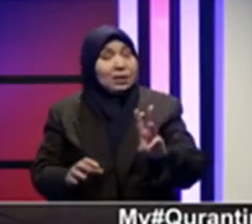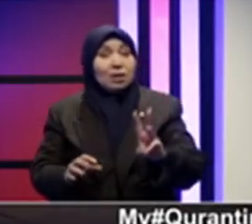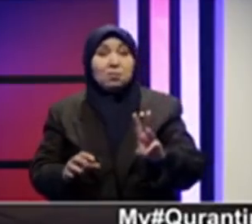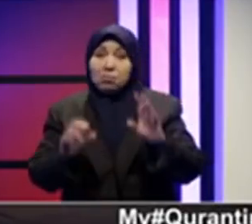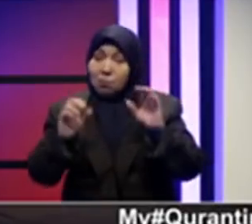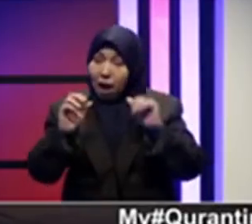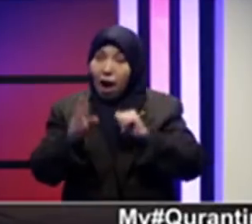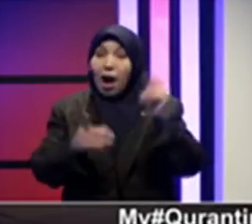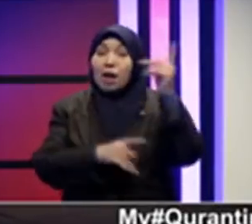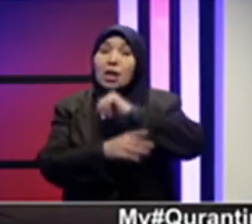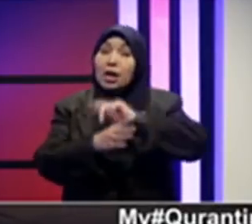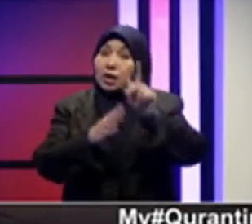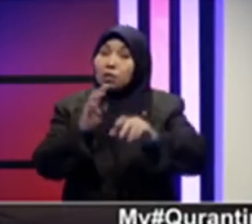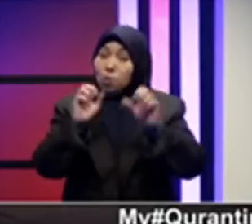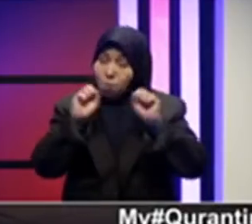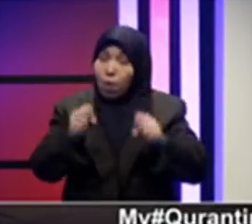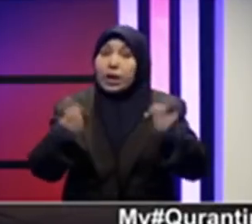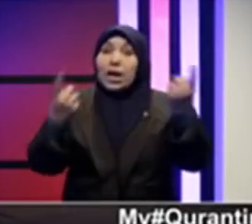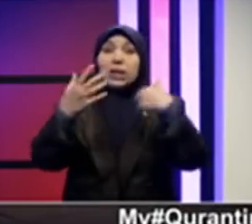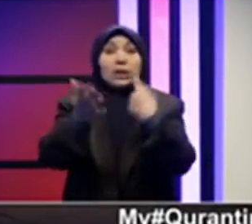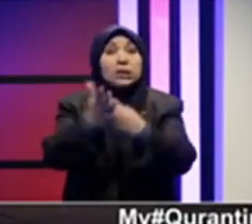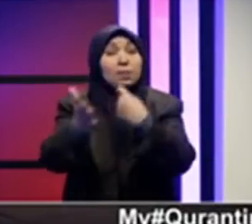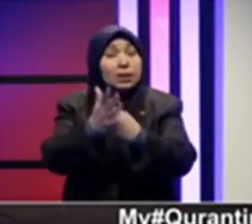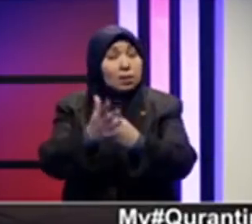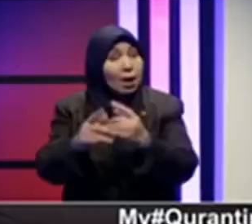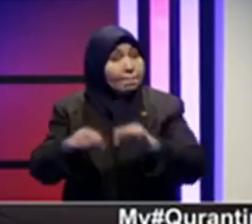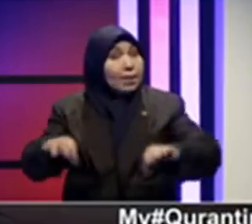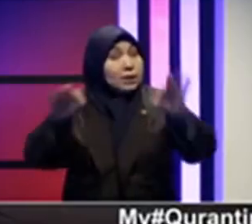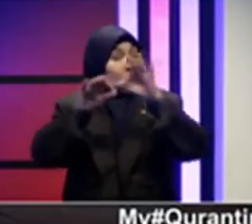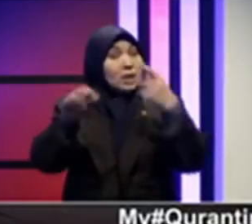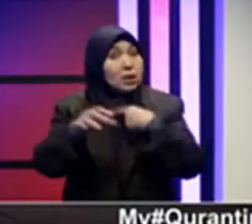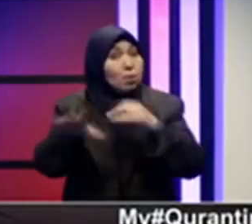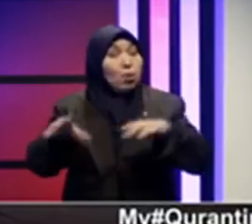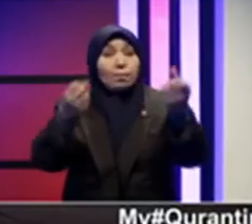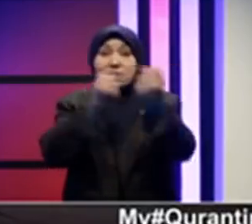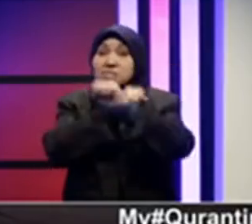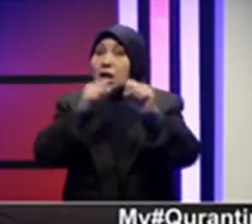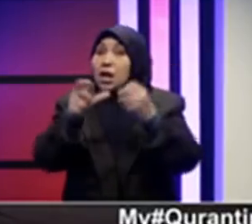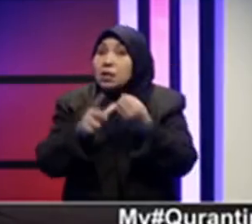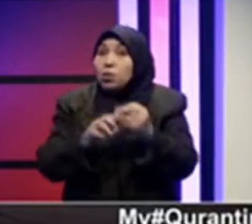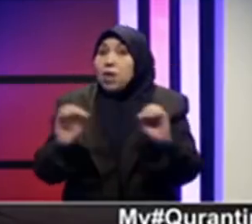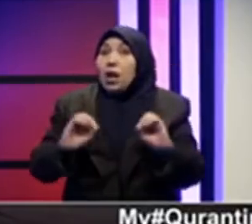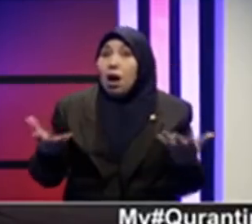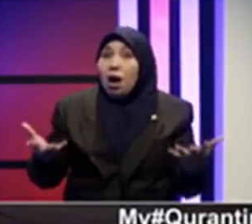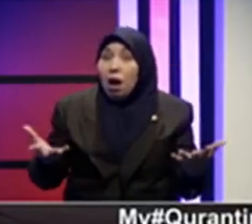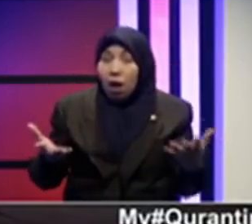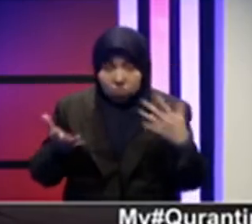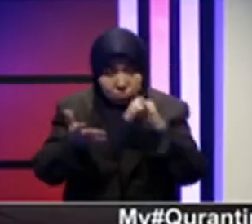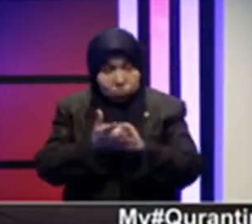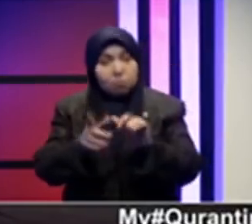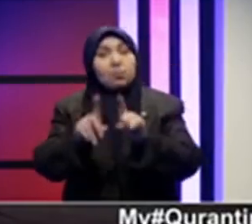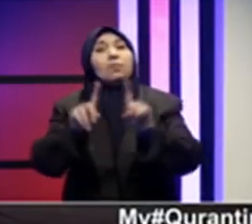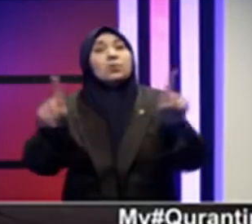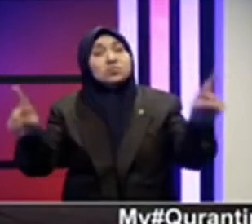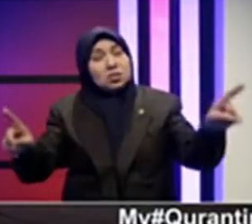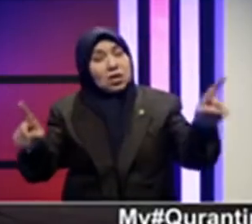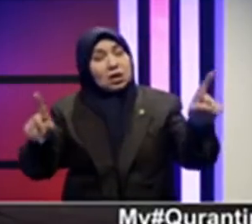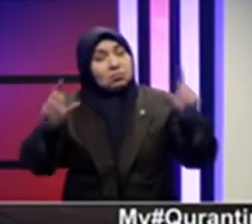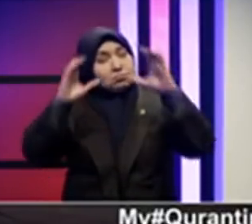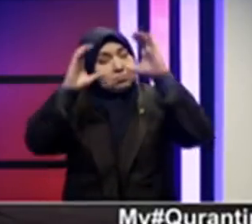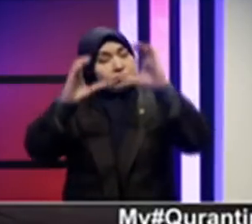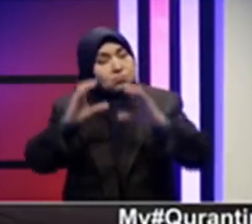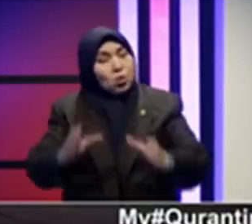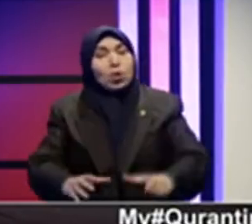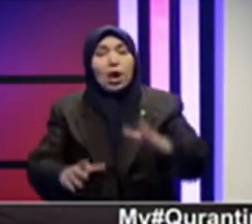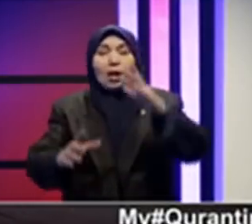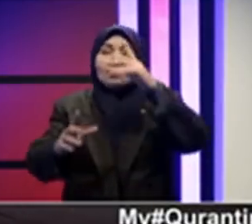tiba-tiba, tetapi yang pentingnya ialah kita buat persediaan ataupun tidak. Itulah yang membezakan ciri orang yang bertakwa ataupun yang